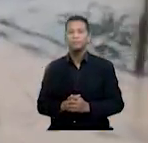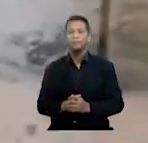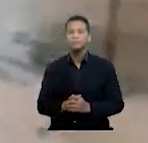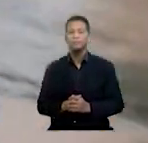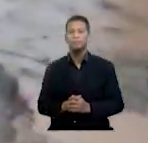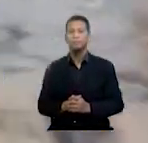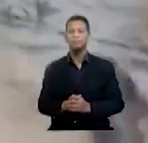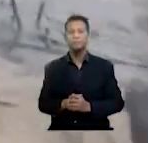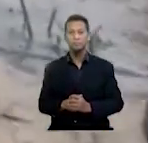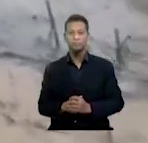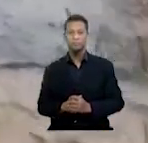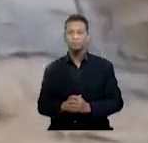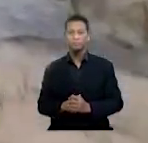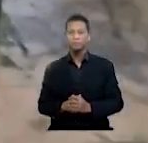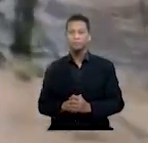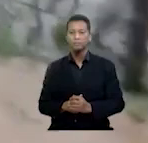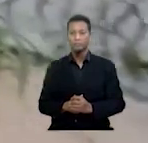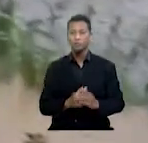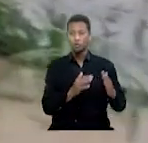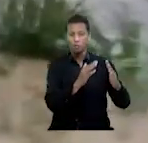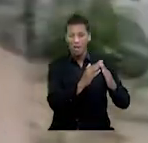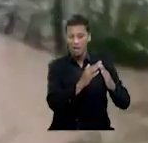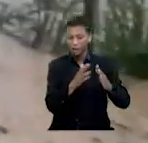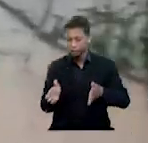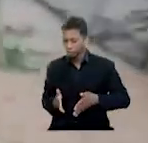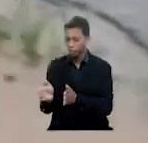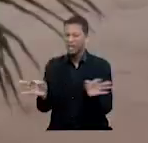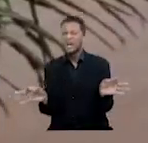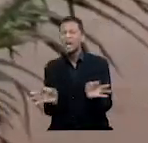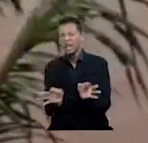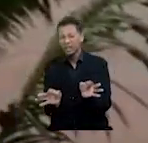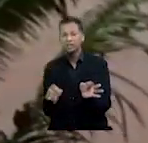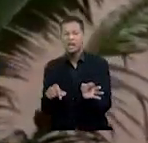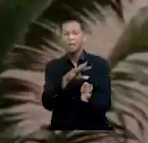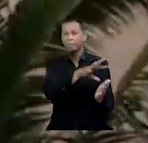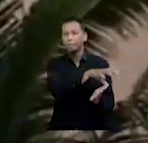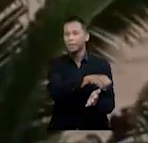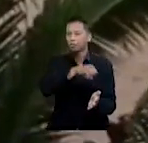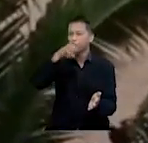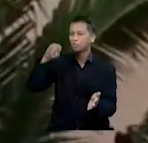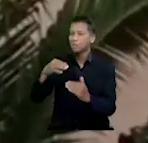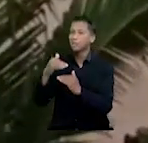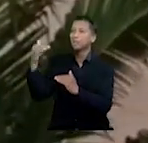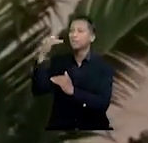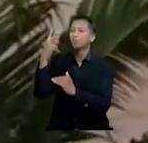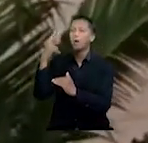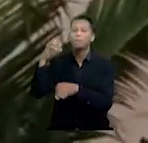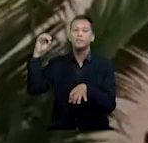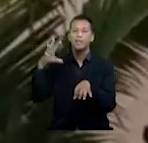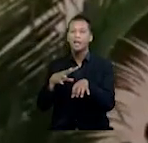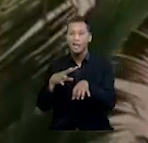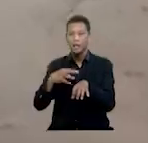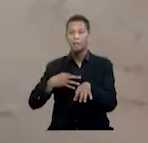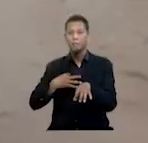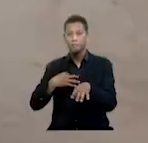Warga yang tinggal di dekat bantaran sungai mengungsi ke lantai 2 sebuah pesantren. Sejumlah relawan yang hendak menyalurkan bantuan kepada